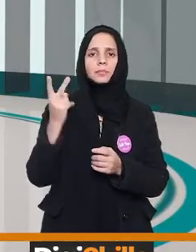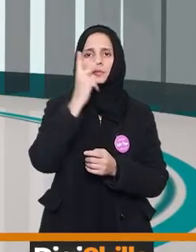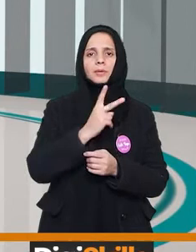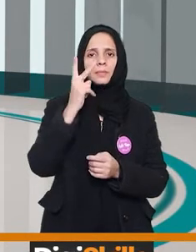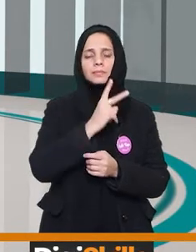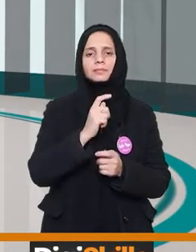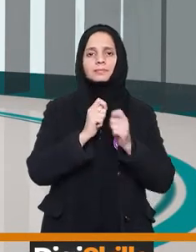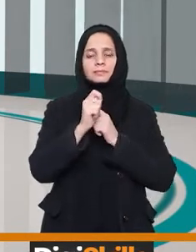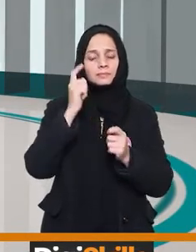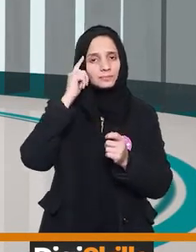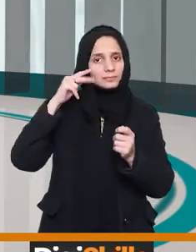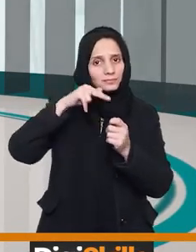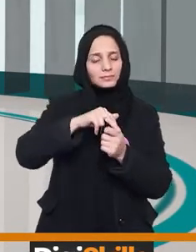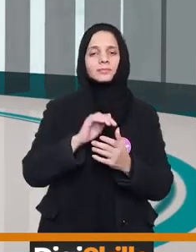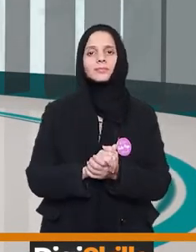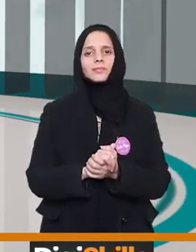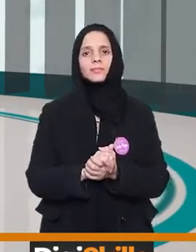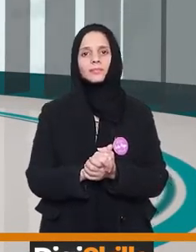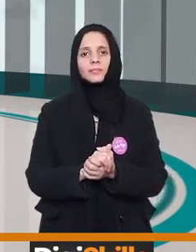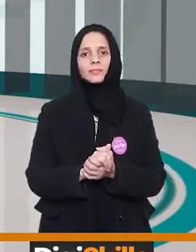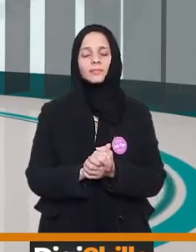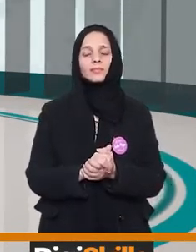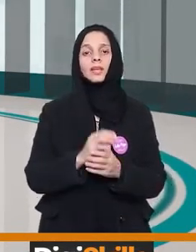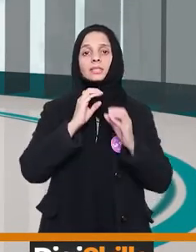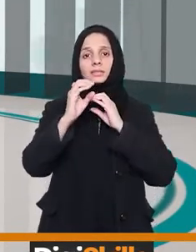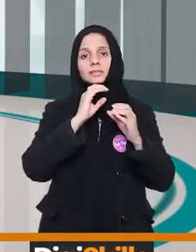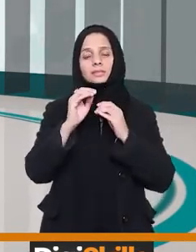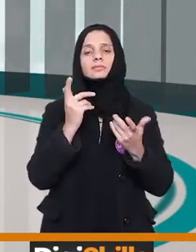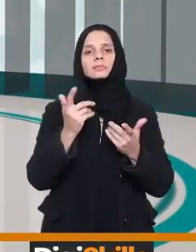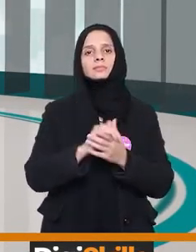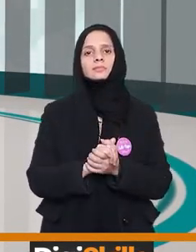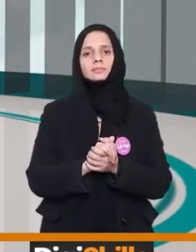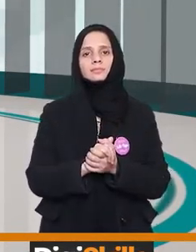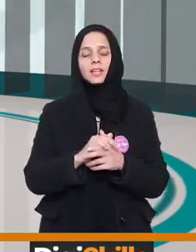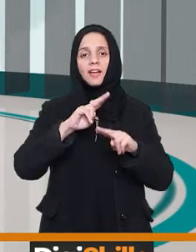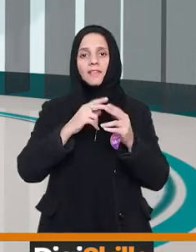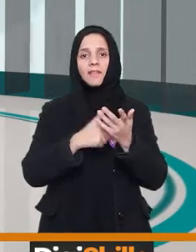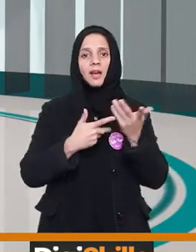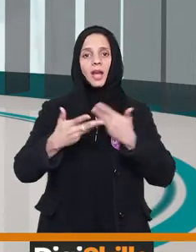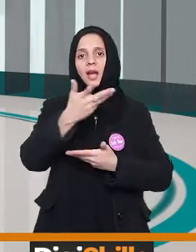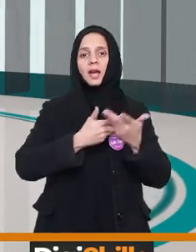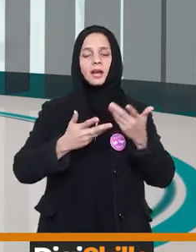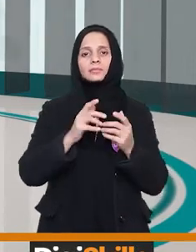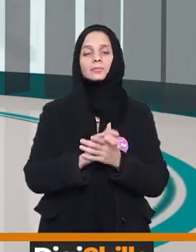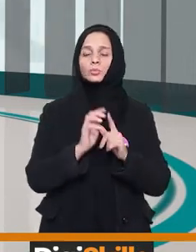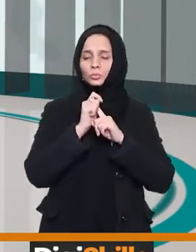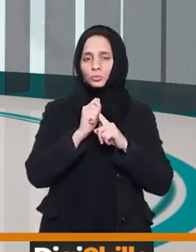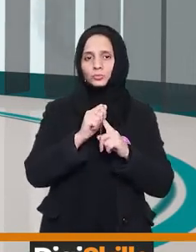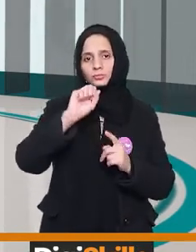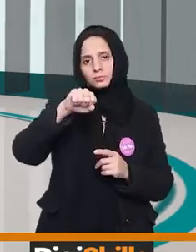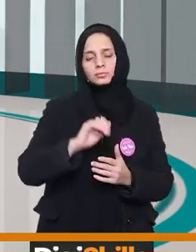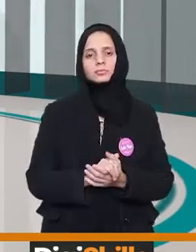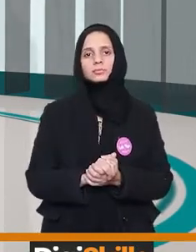ہم بارہا اس بات پہ فوکس کرتے ہیں کہ کمیونیکیشن فری لانس مارکیٹ پلیس میں